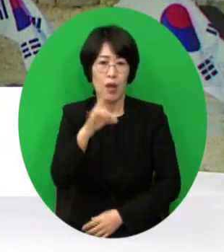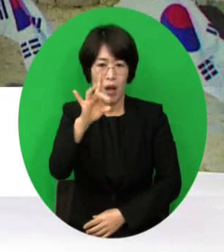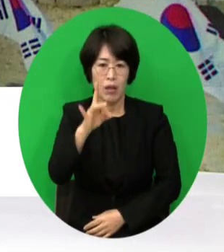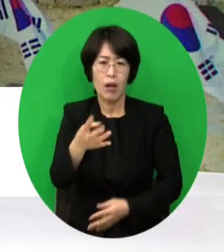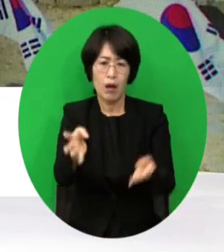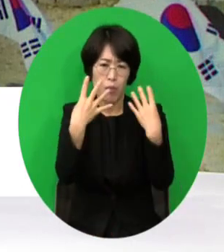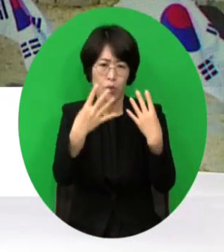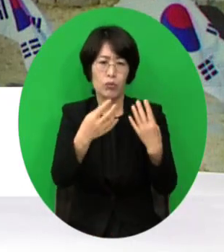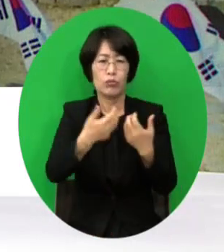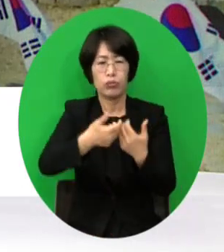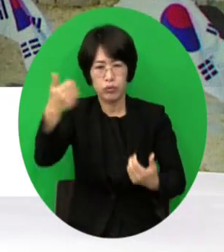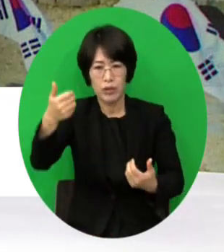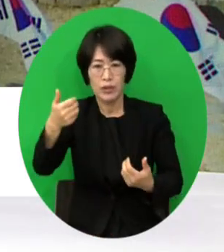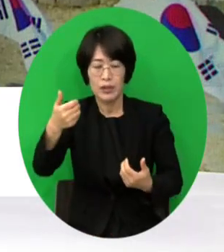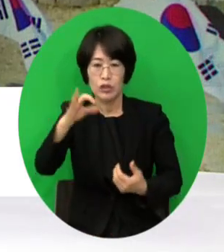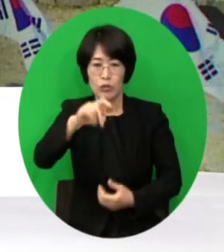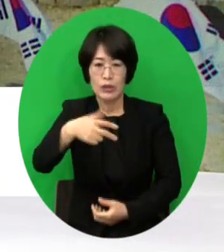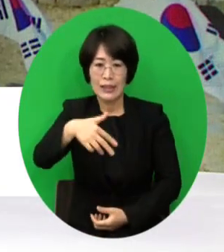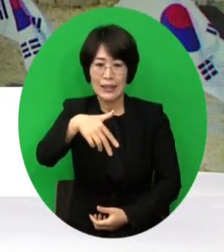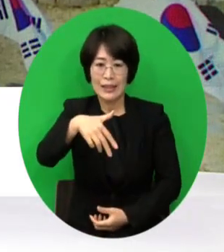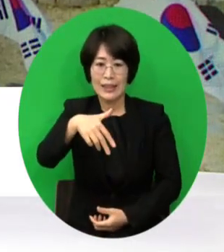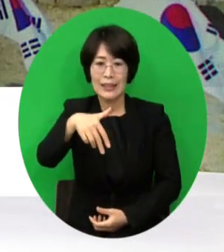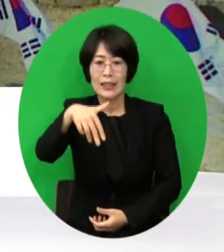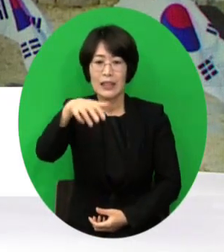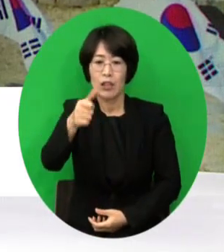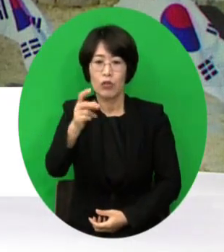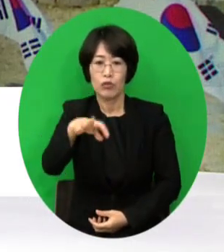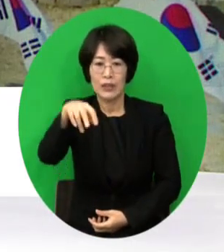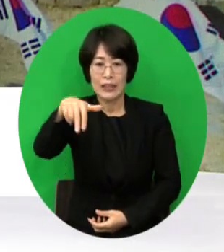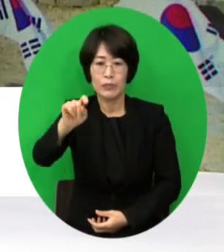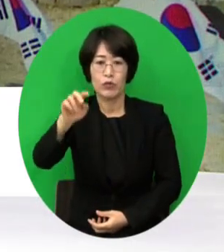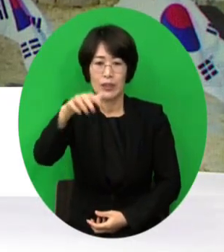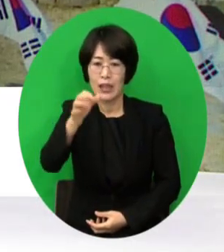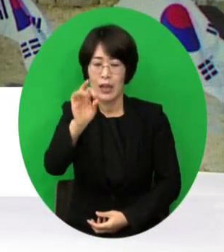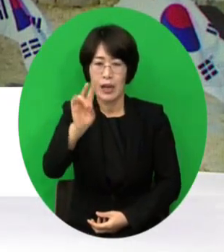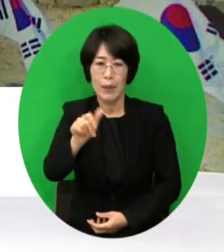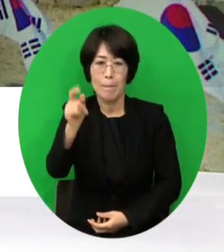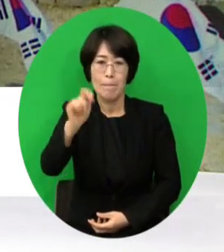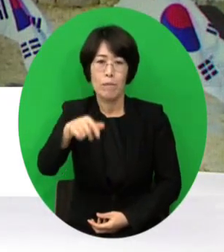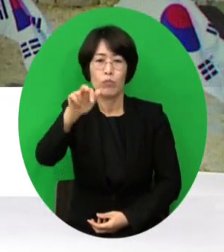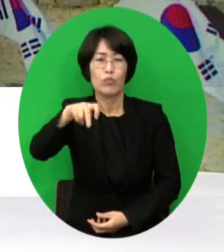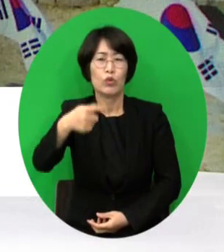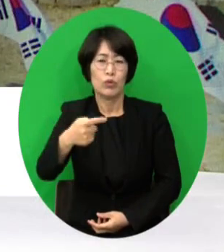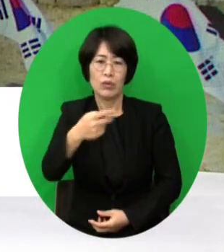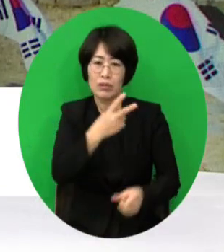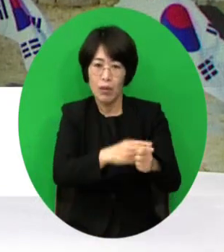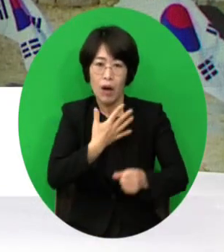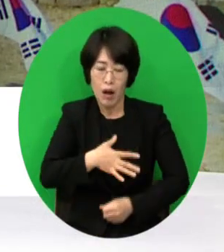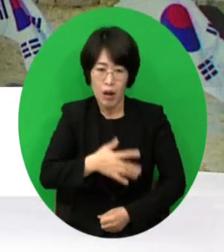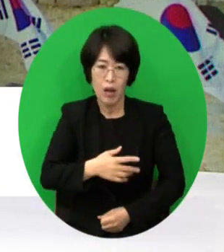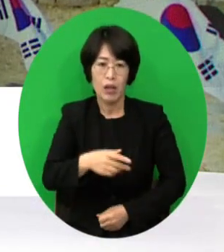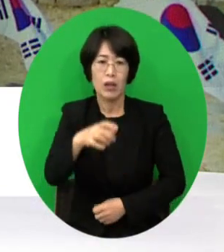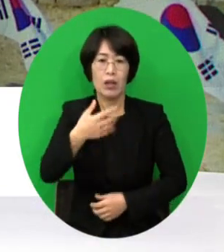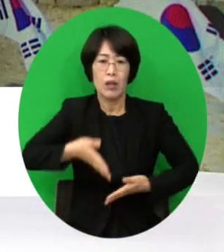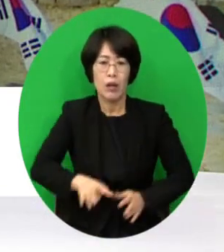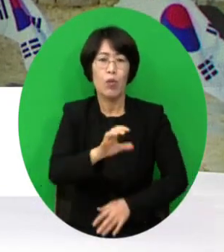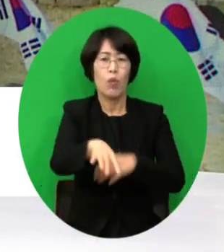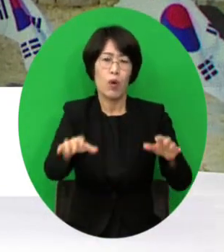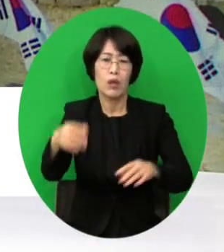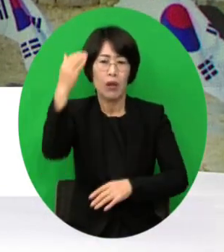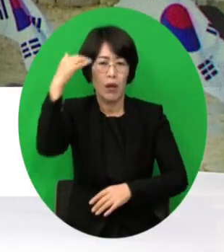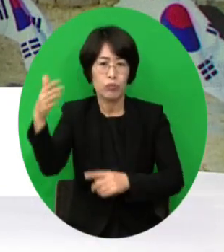아십니까? 지강 선생의 생가마을에는 365일 태극기를 휘날리며 선생의 정신을 기리고 있습니다.